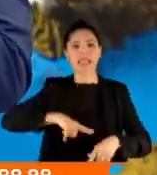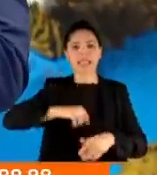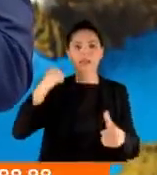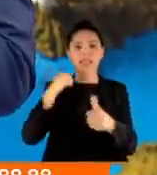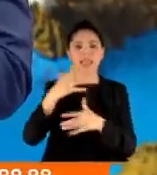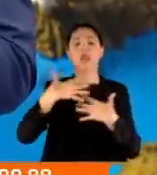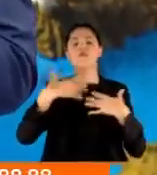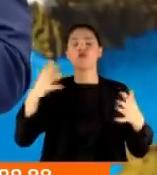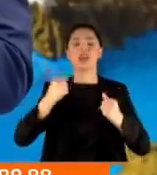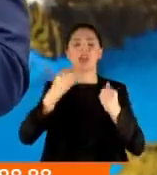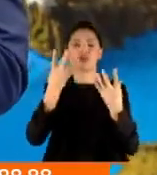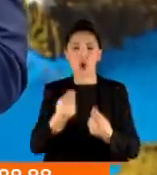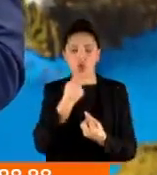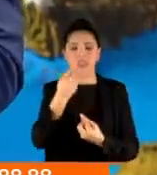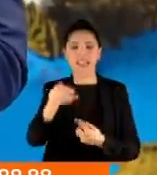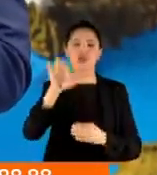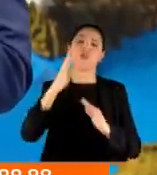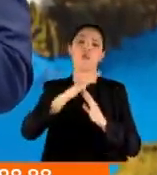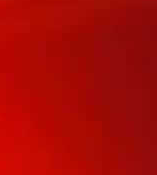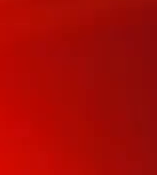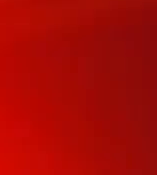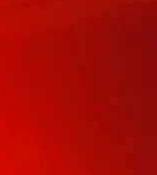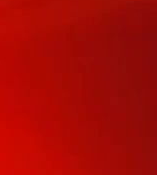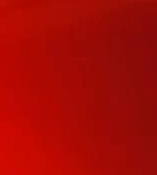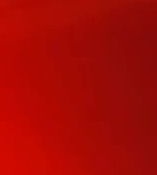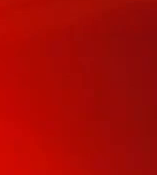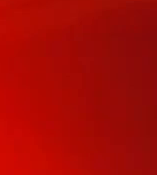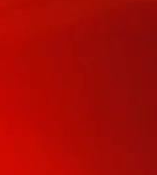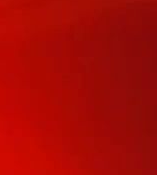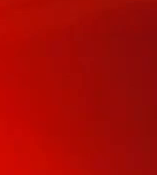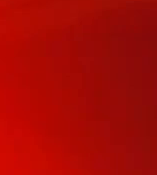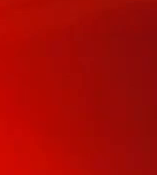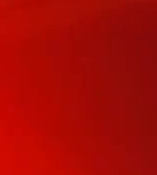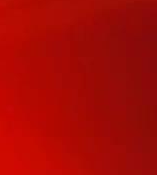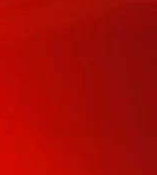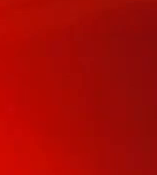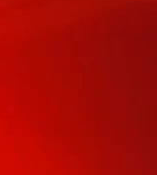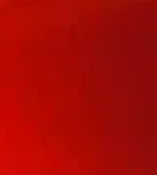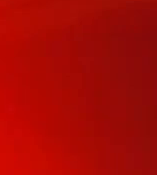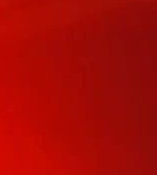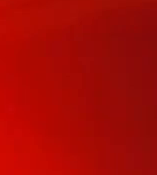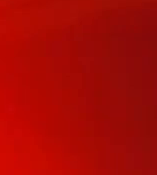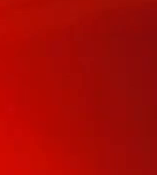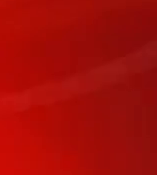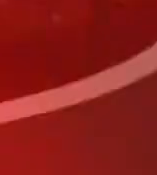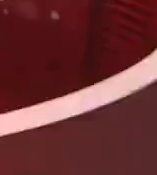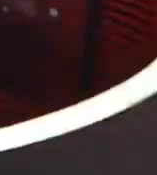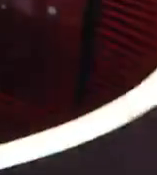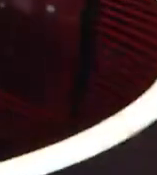tekrar büyük geçmiş olsun diyelim. Araya gidelim. Bültenimizin sonuna geldik. Haberin merkezinden iyi akşamlar.